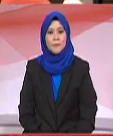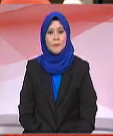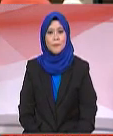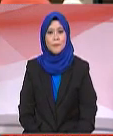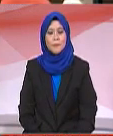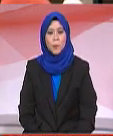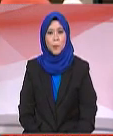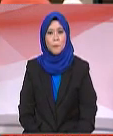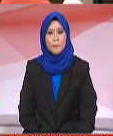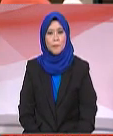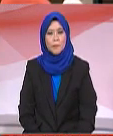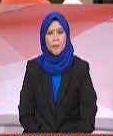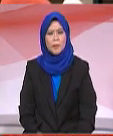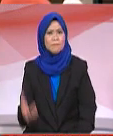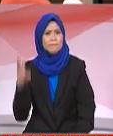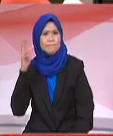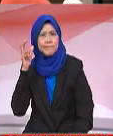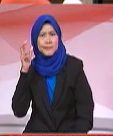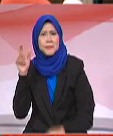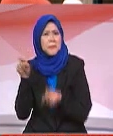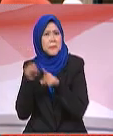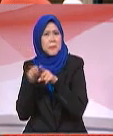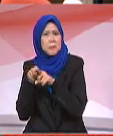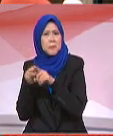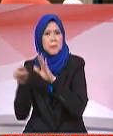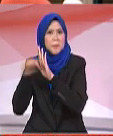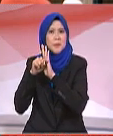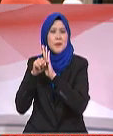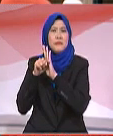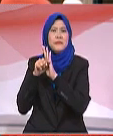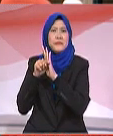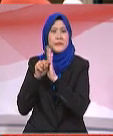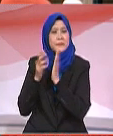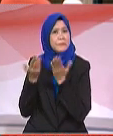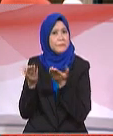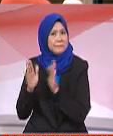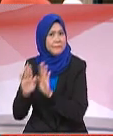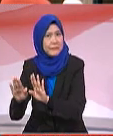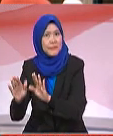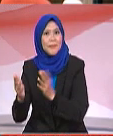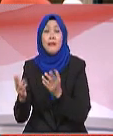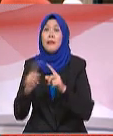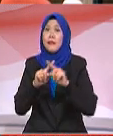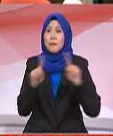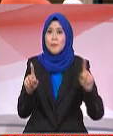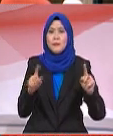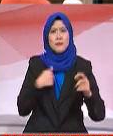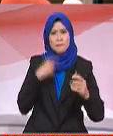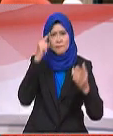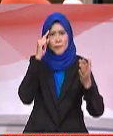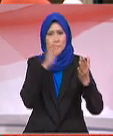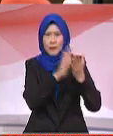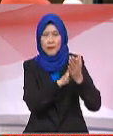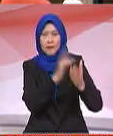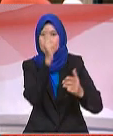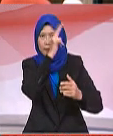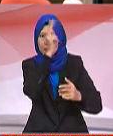Kalau kita dengar tu macam yang negatif. Tapi saya berkeyakinan pada kerajaan dah dan berkeyakinan